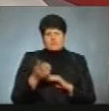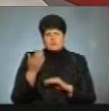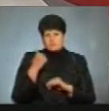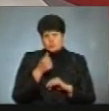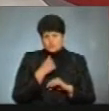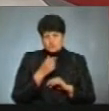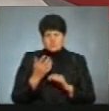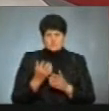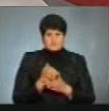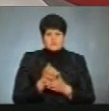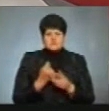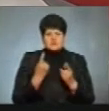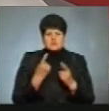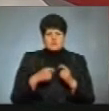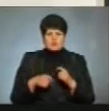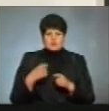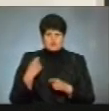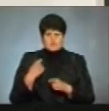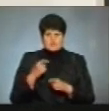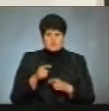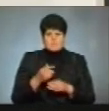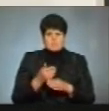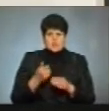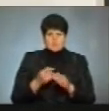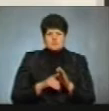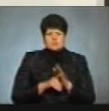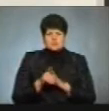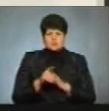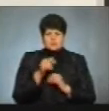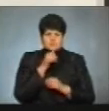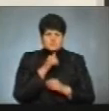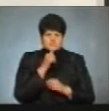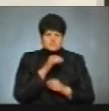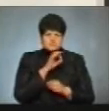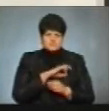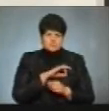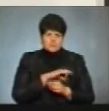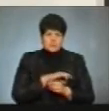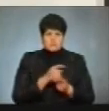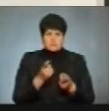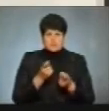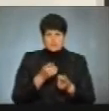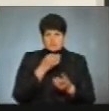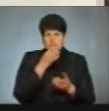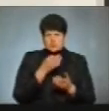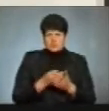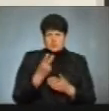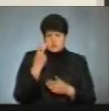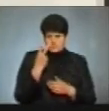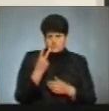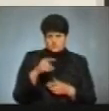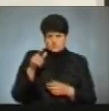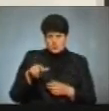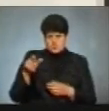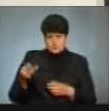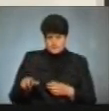прошлому році, виявили несуттєві порушення такі перед пуском експлуатацію, притягнуто до відповідальності 2